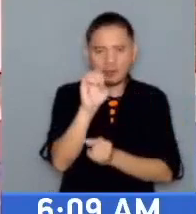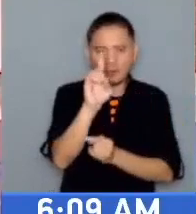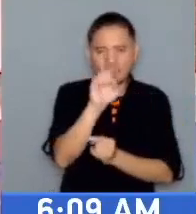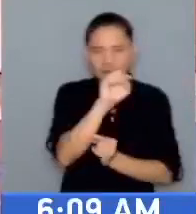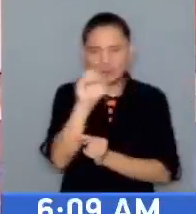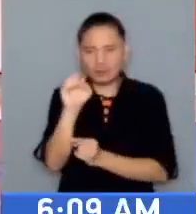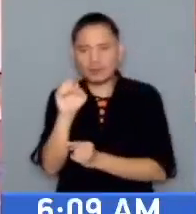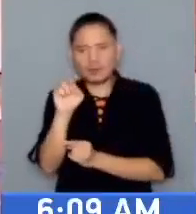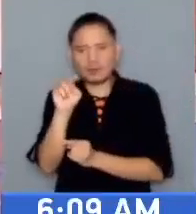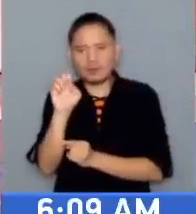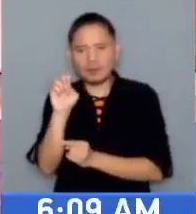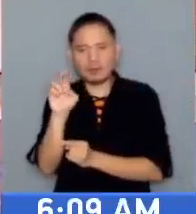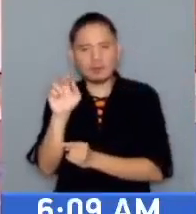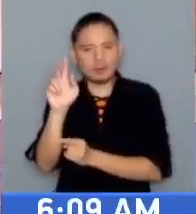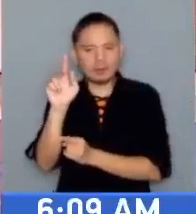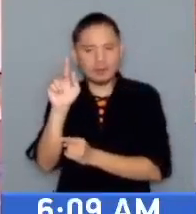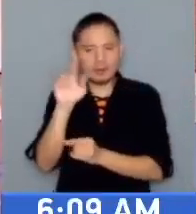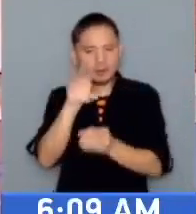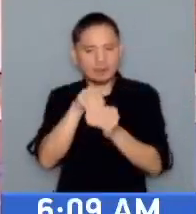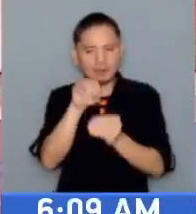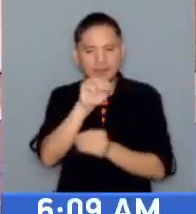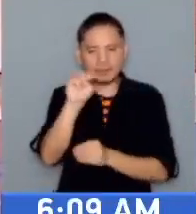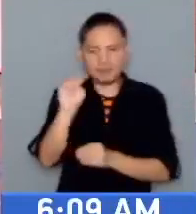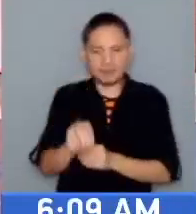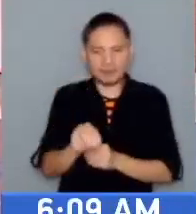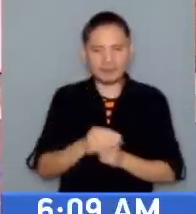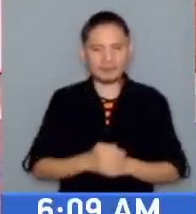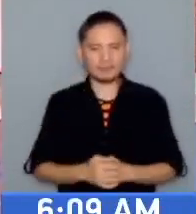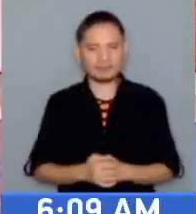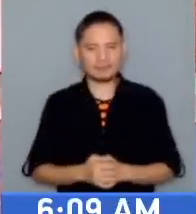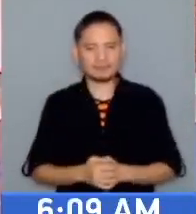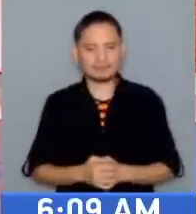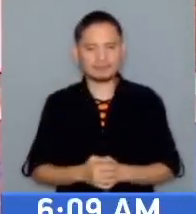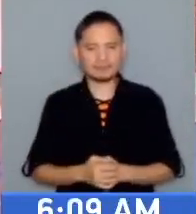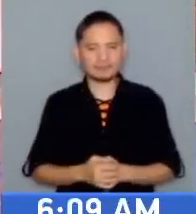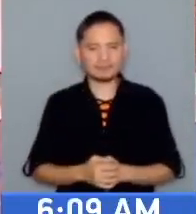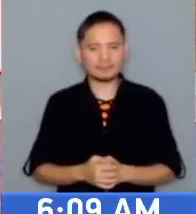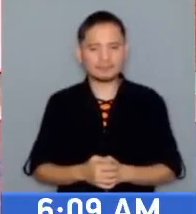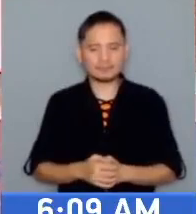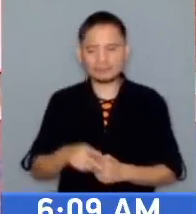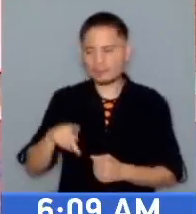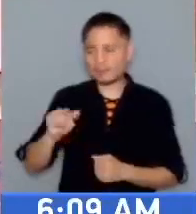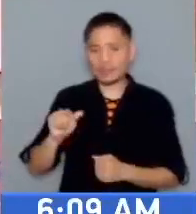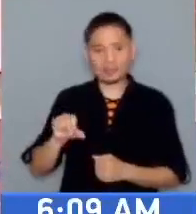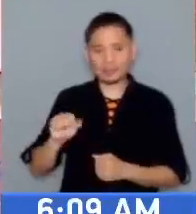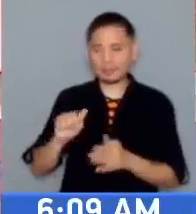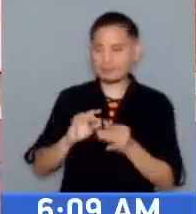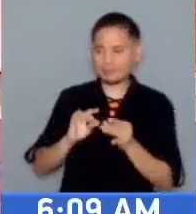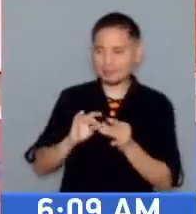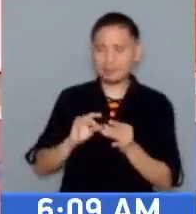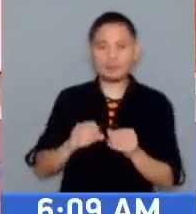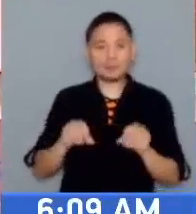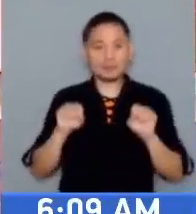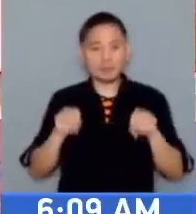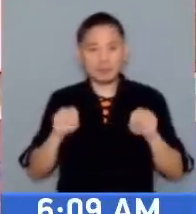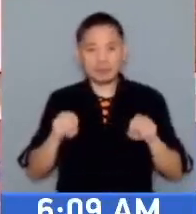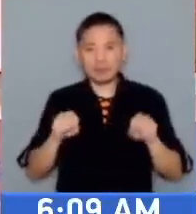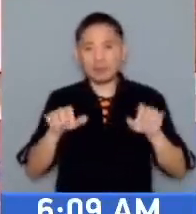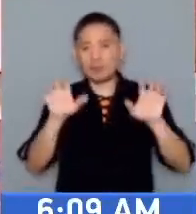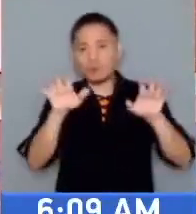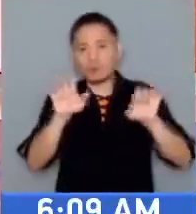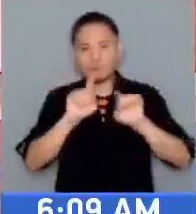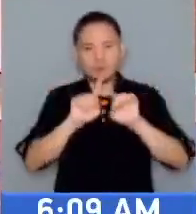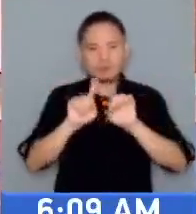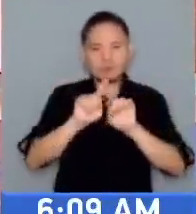Kasama po dyan ang Metro Manila, ayon po yan sa PAGASA. Sa ngayon, posible pa rin umulan sa iba't ibang bahagi ng bansa, dulot ng hanging